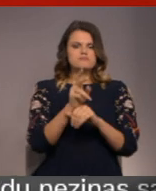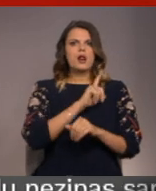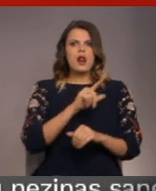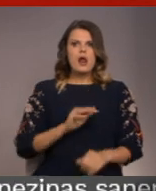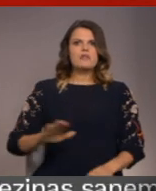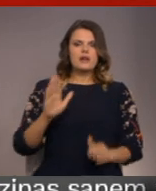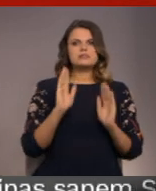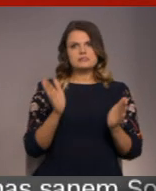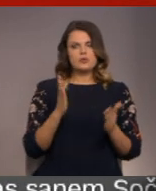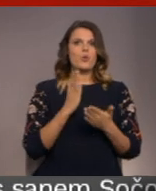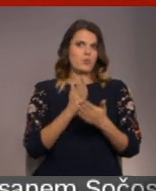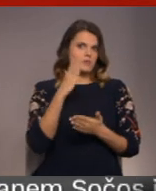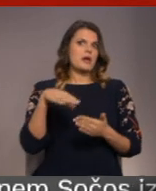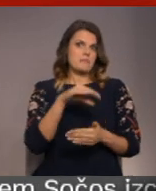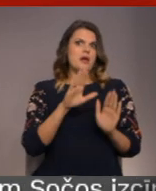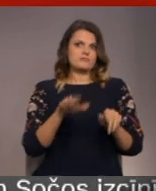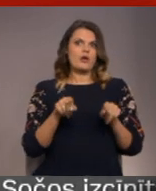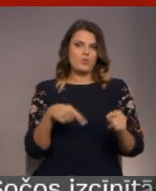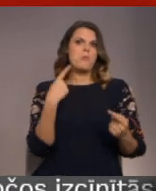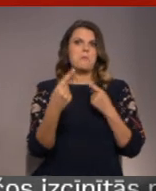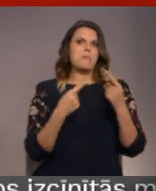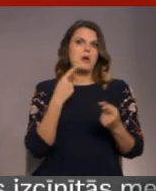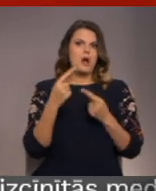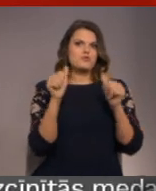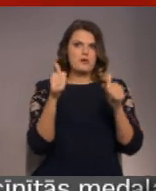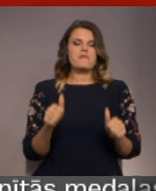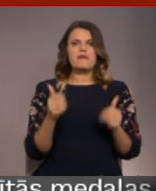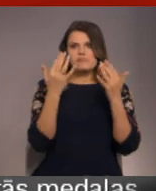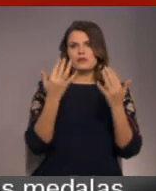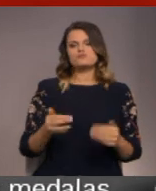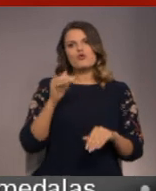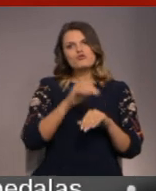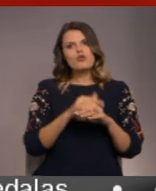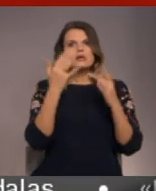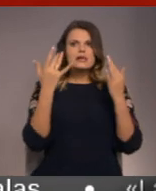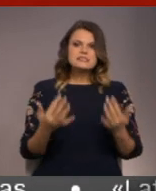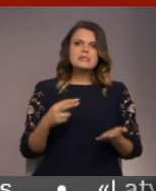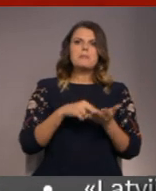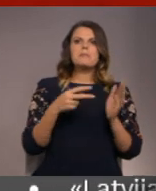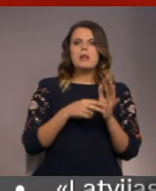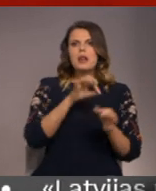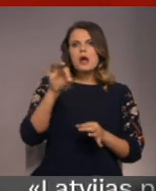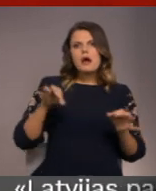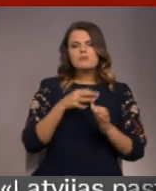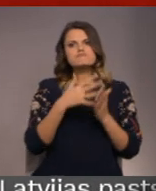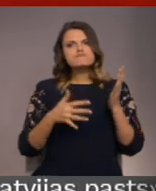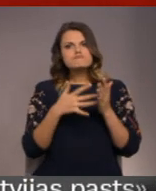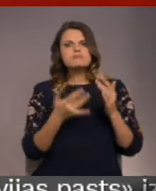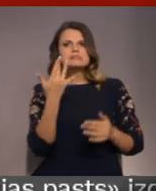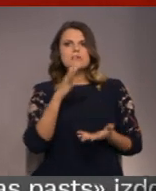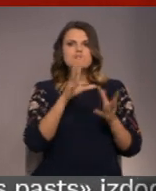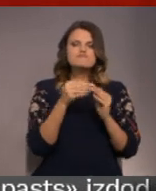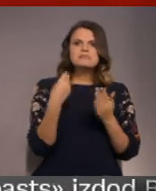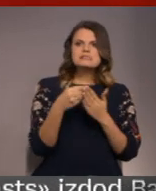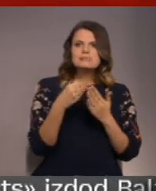tad noteikti tas ir jautājums, kas ir risināms pārunu ceļā, konkrētus risinājumus plānojot, skaitļojot, cik tādas